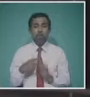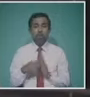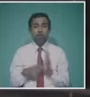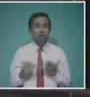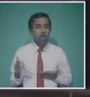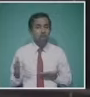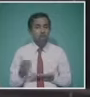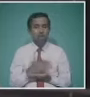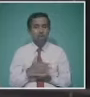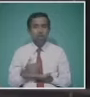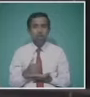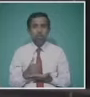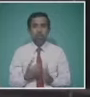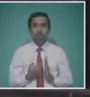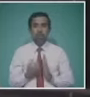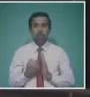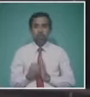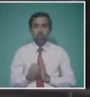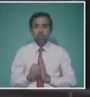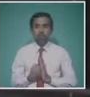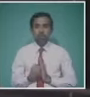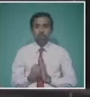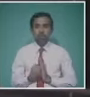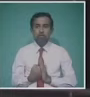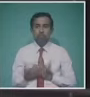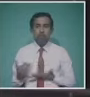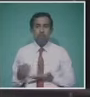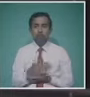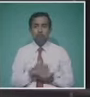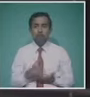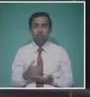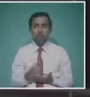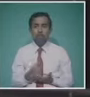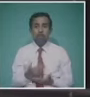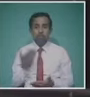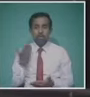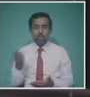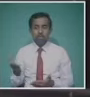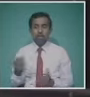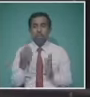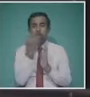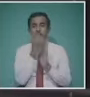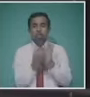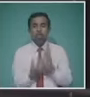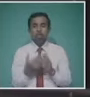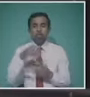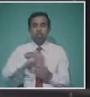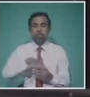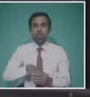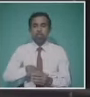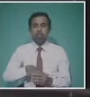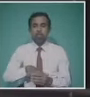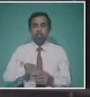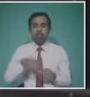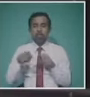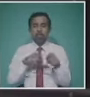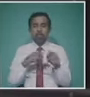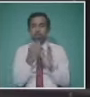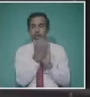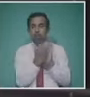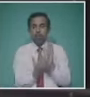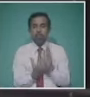गेन तीन गौरवय ए सियल्लम तीन मे व्यवस्थावे एवेनि